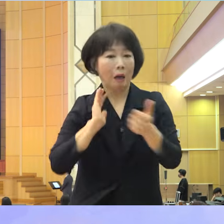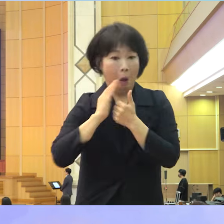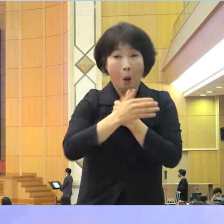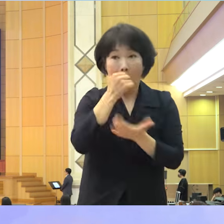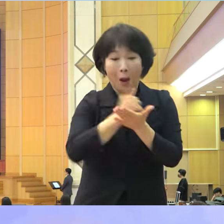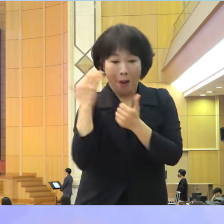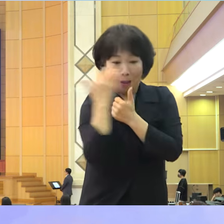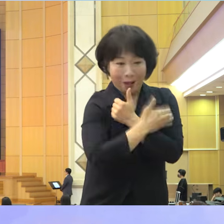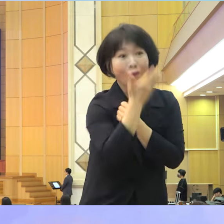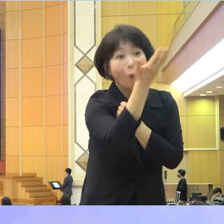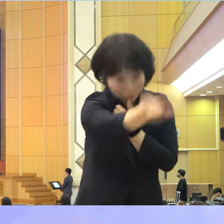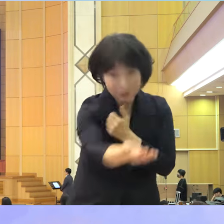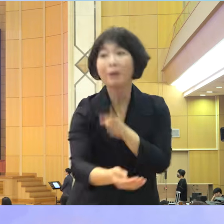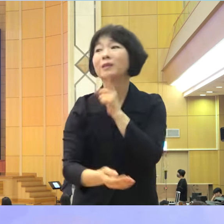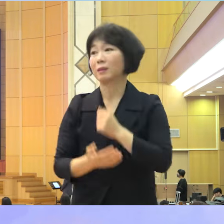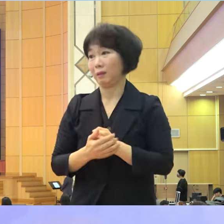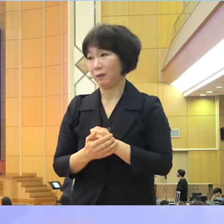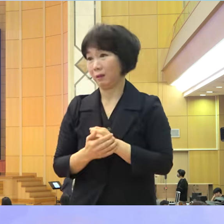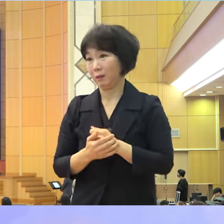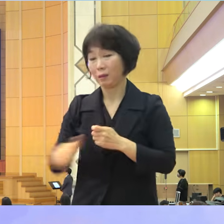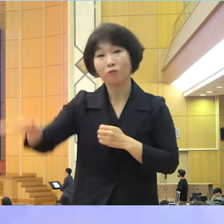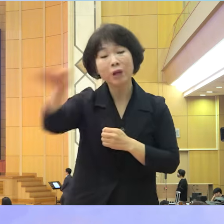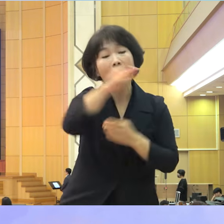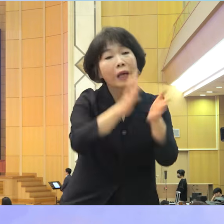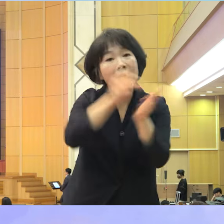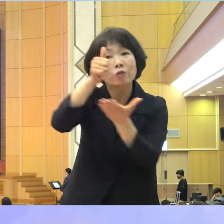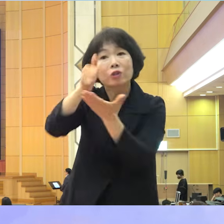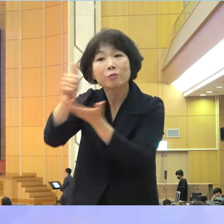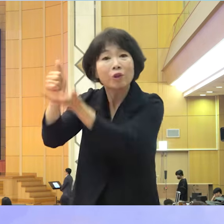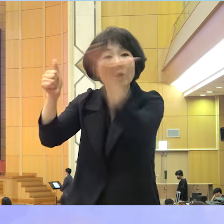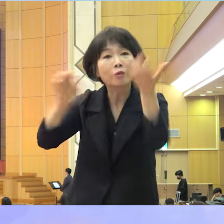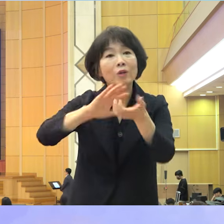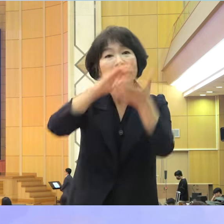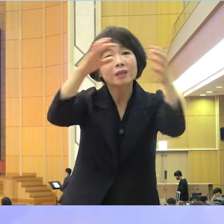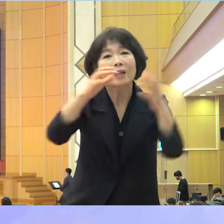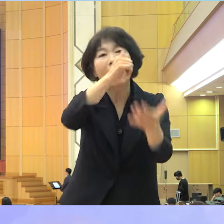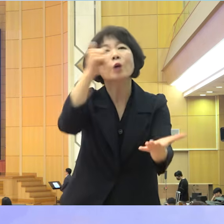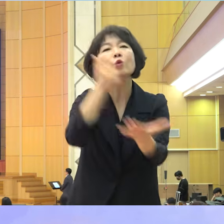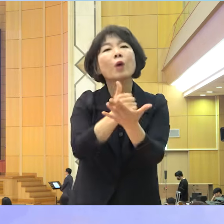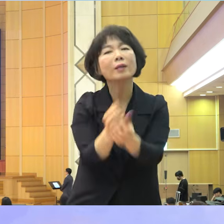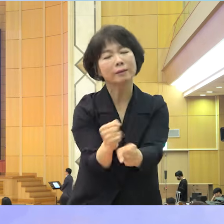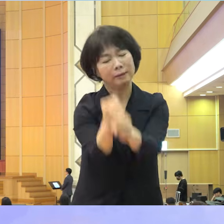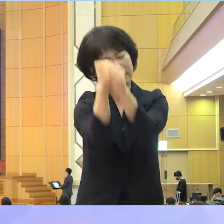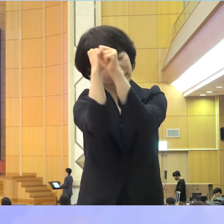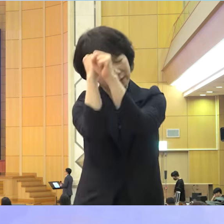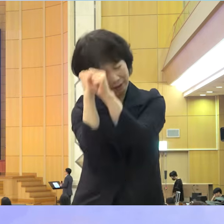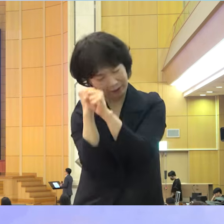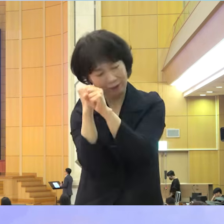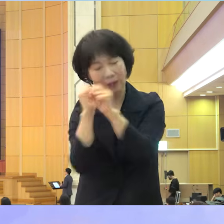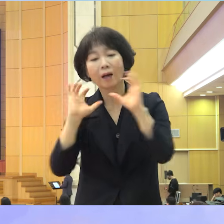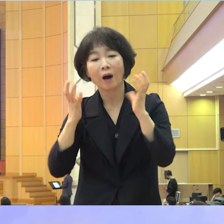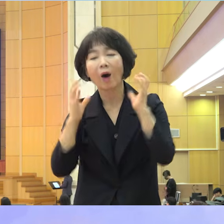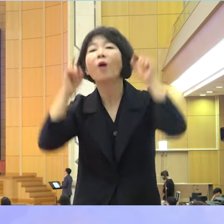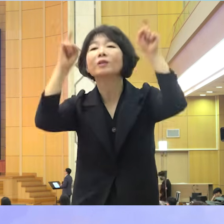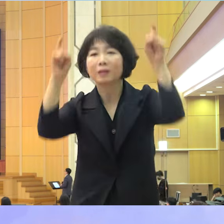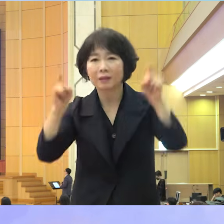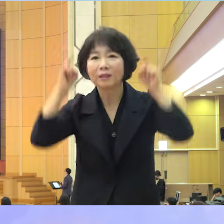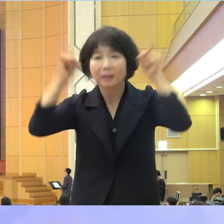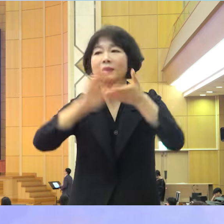예수를 가리키면서 하는 말이 예수님은 세상 죄를 지고 가는 어린 양이로다.